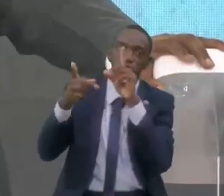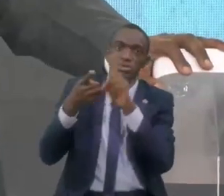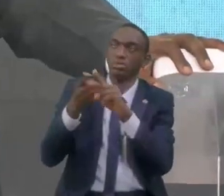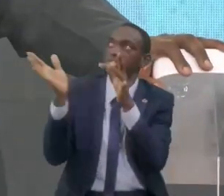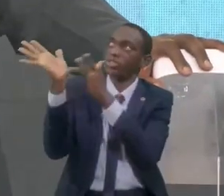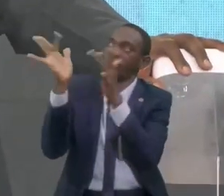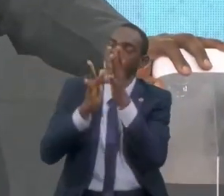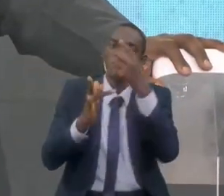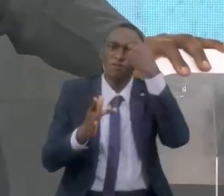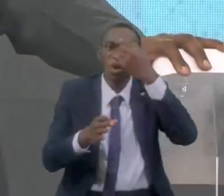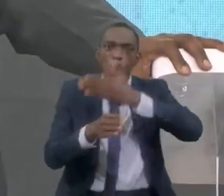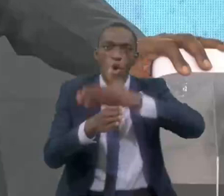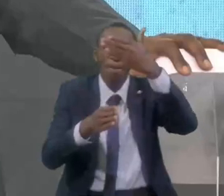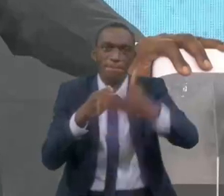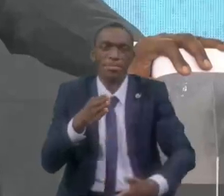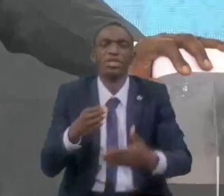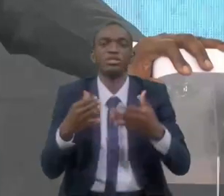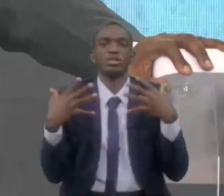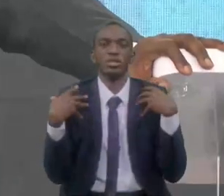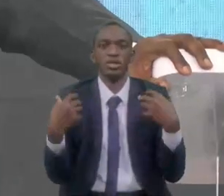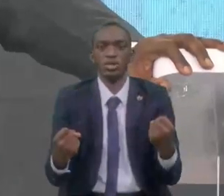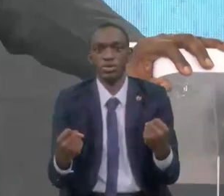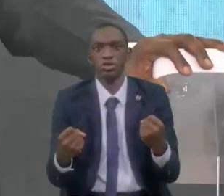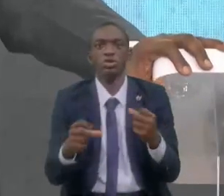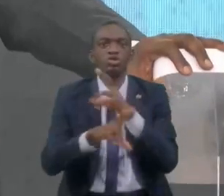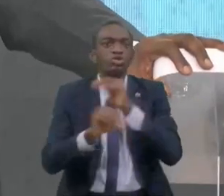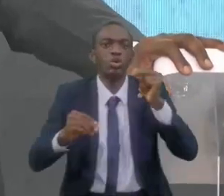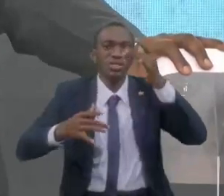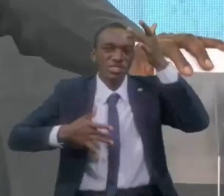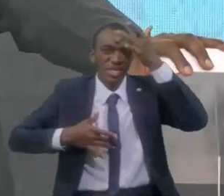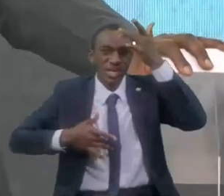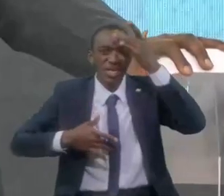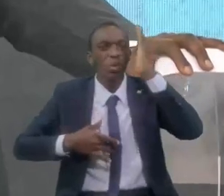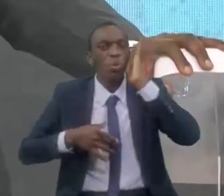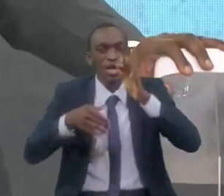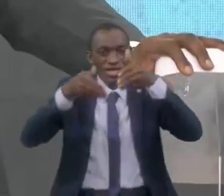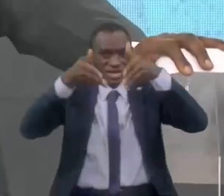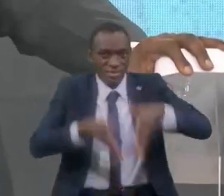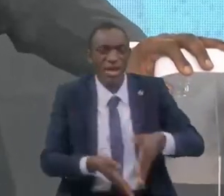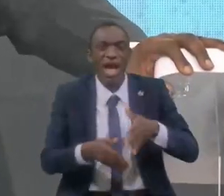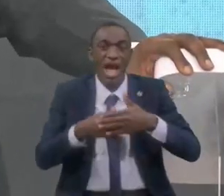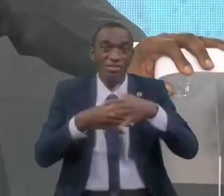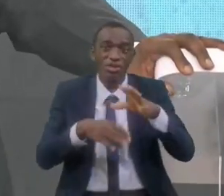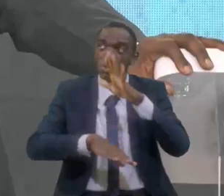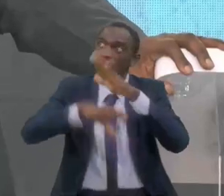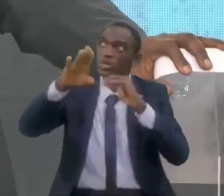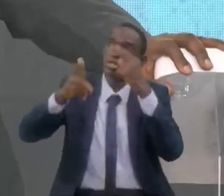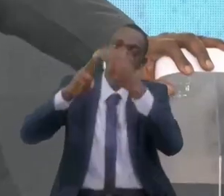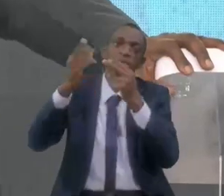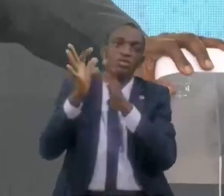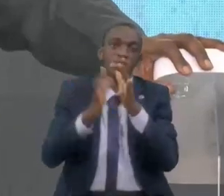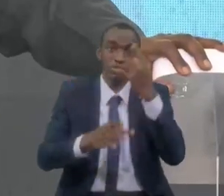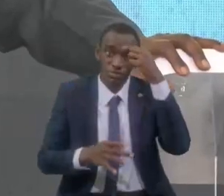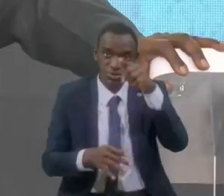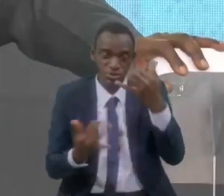Premier élément dans le deuxième point, les regards sur Jésus pour la guérison totale. Aucune maladie ne restera après avoir mentionné le nom de Jésus